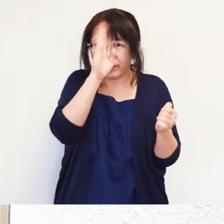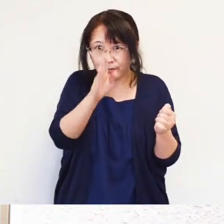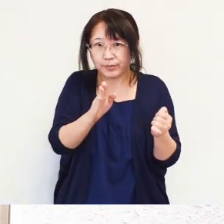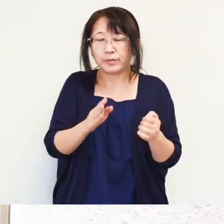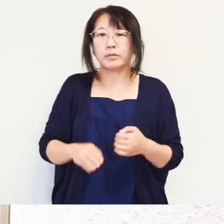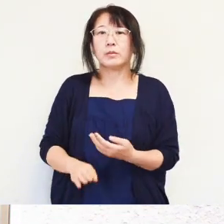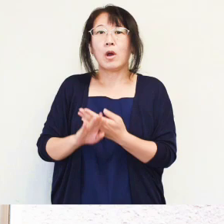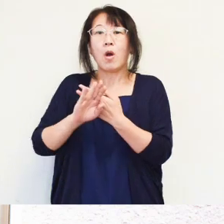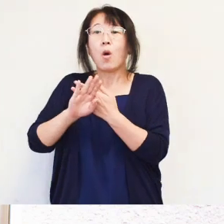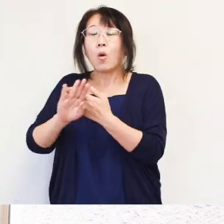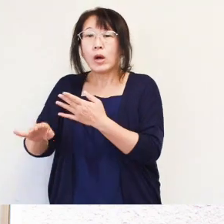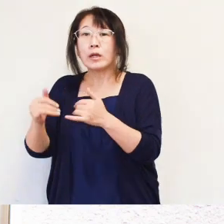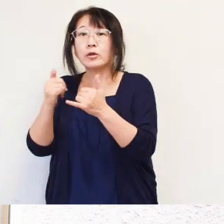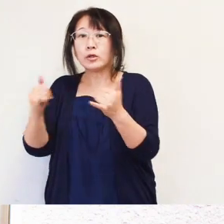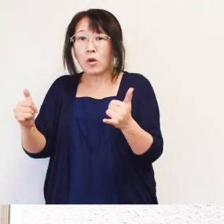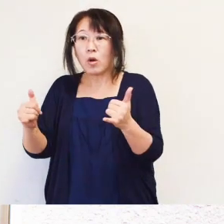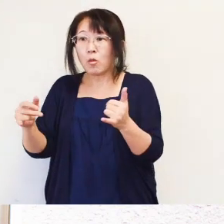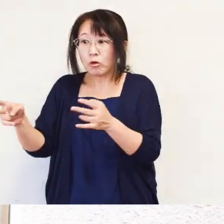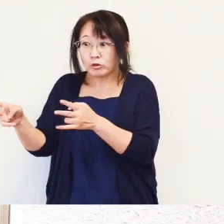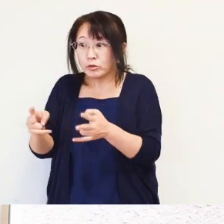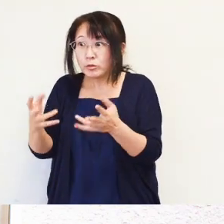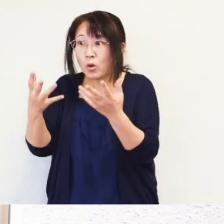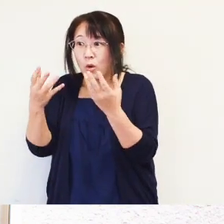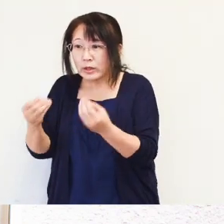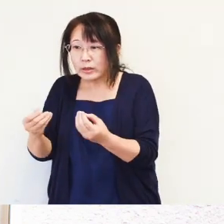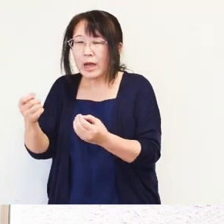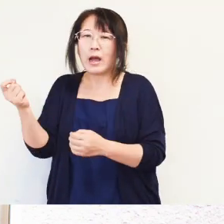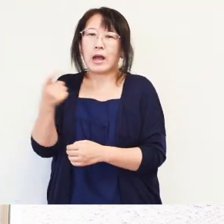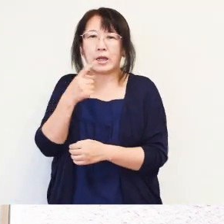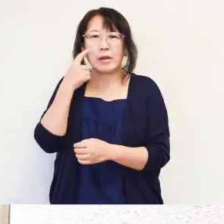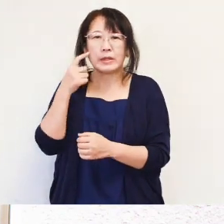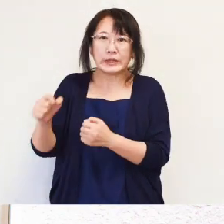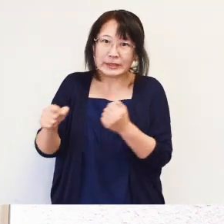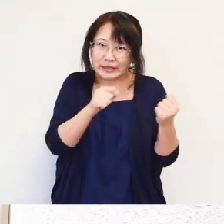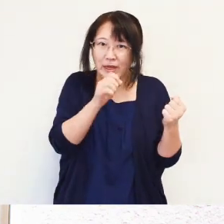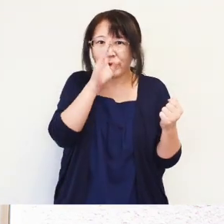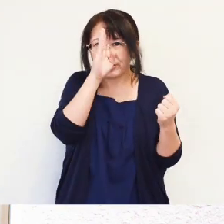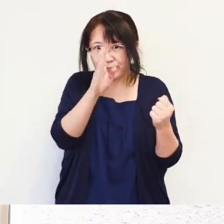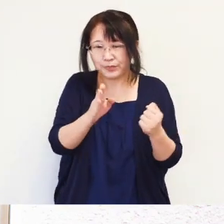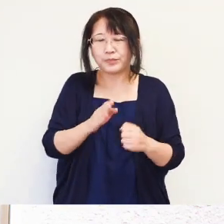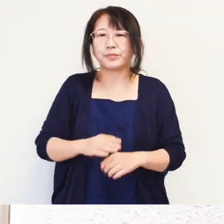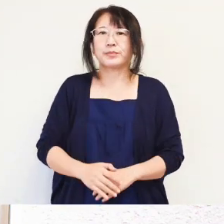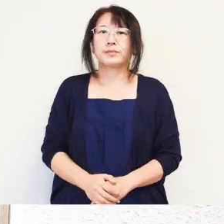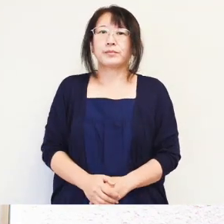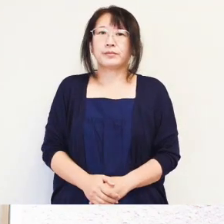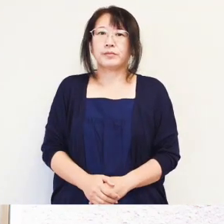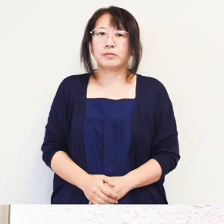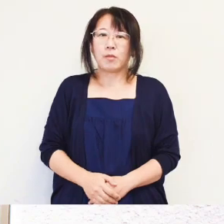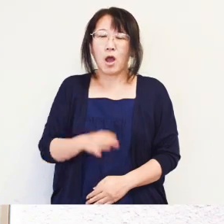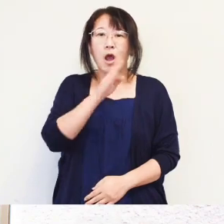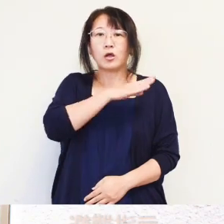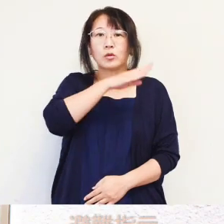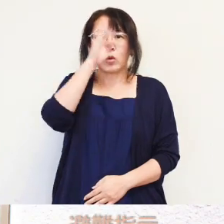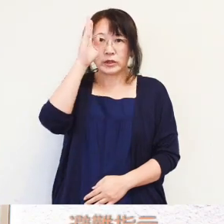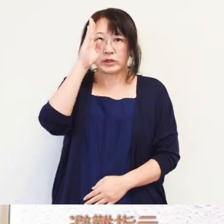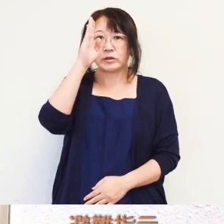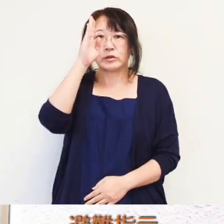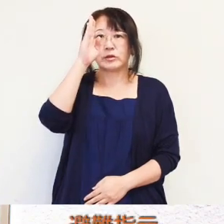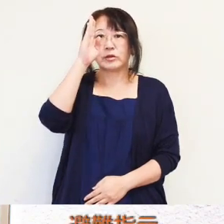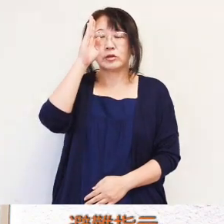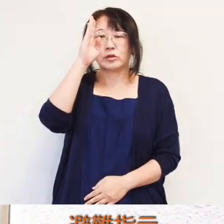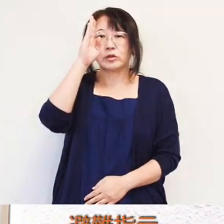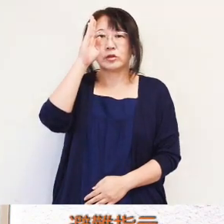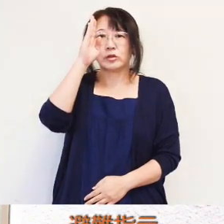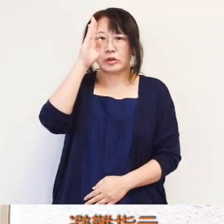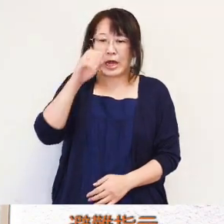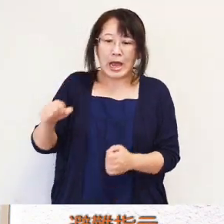の方もできるだけこの段階で避難しましょう。台風接近の当日、